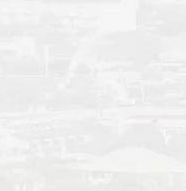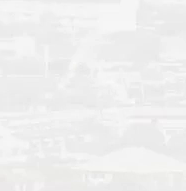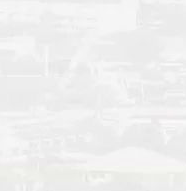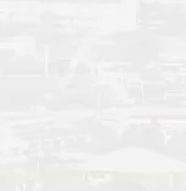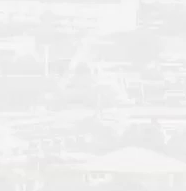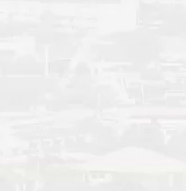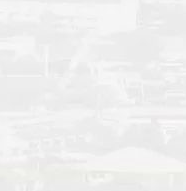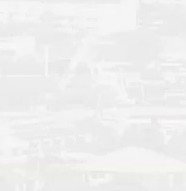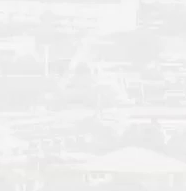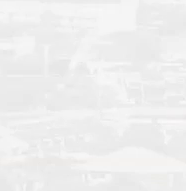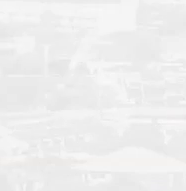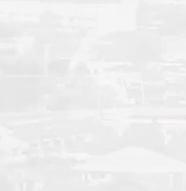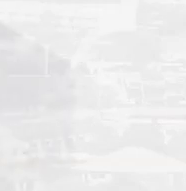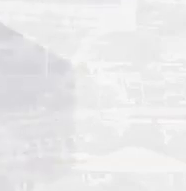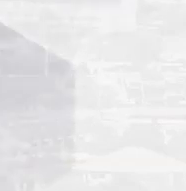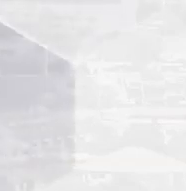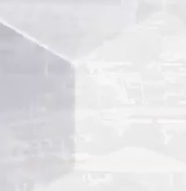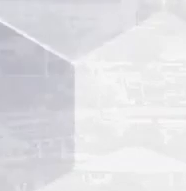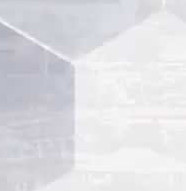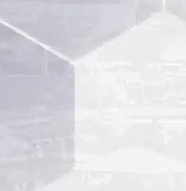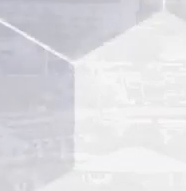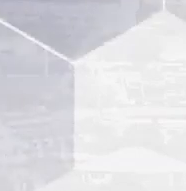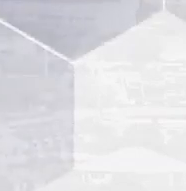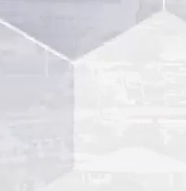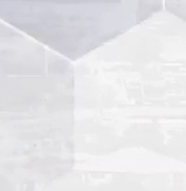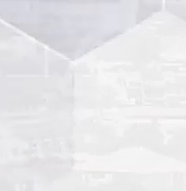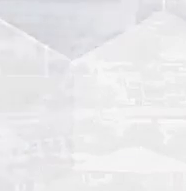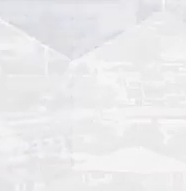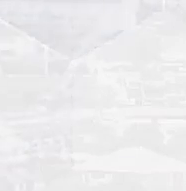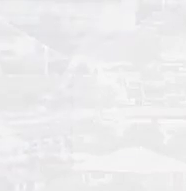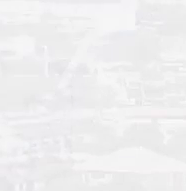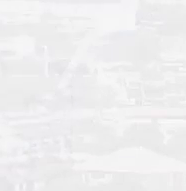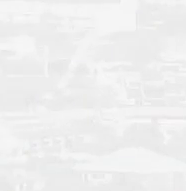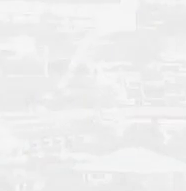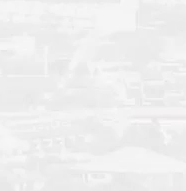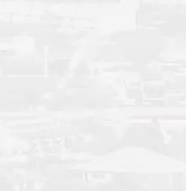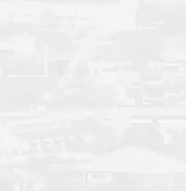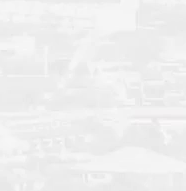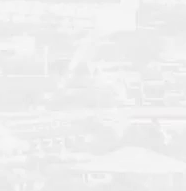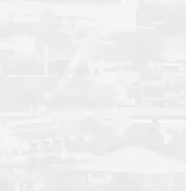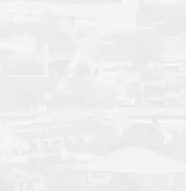ที่ Facebook KNN Live หรือติดตามช่องทางอื่นๆได้สะดวกง่ายดายแค่กดลิงก์ใต้วิดีโอนี้นะครับ